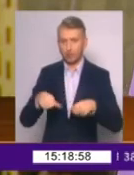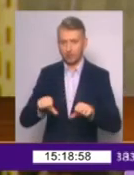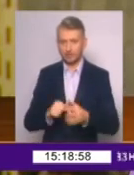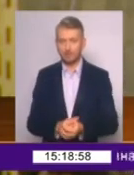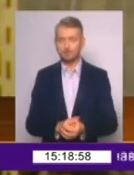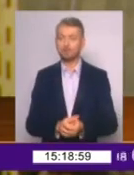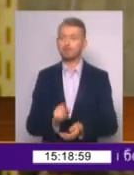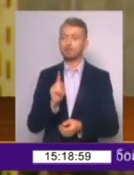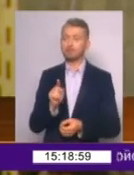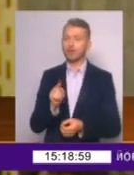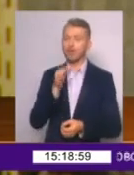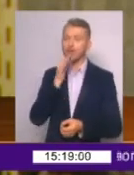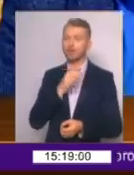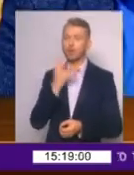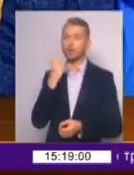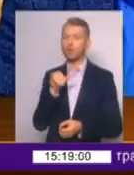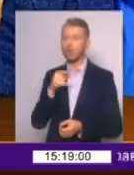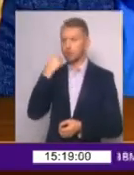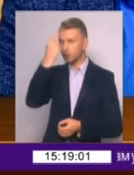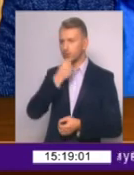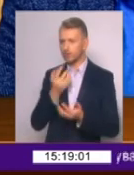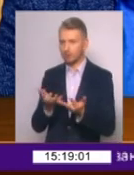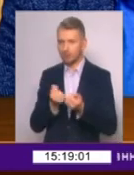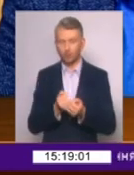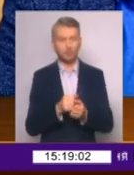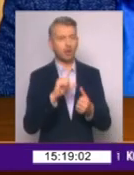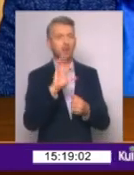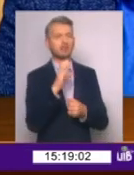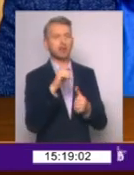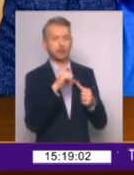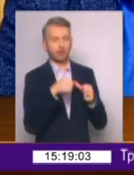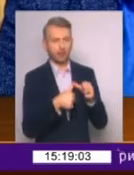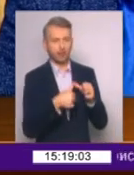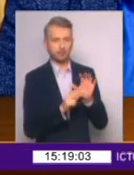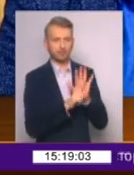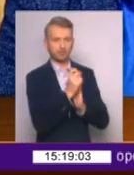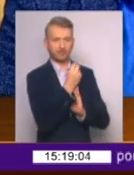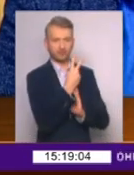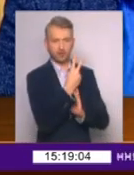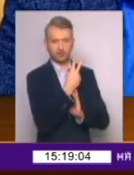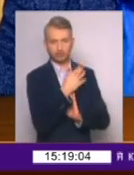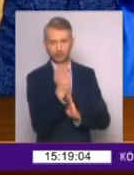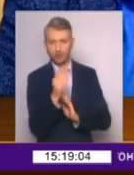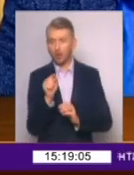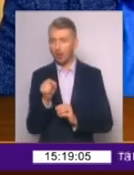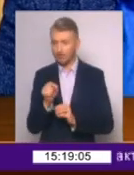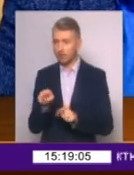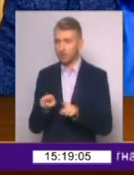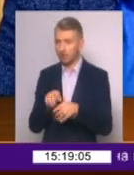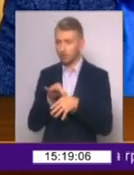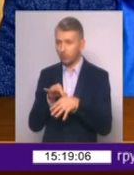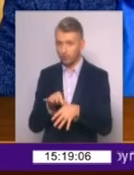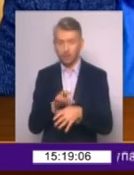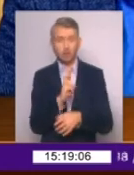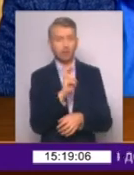До речі, пане Михайло, нагадайте, коли у вас особистий прийом? Що середи з 12-ї години. Тобто ви так і проводите за адресою Будищанська?